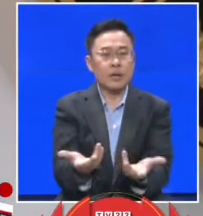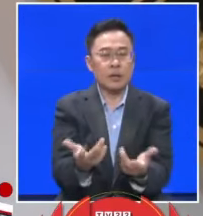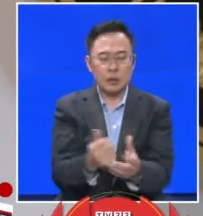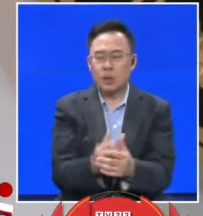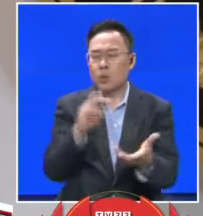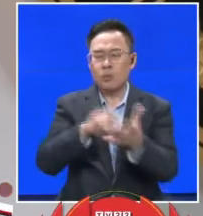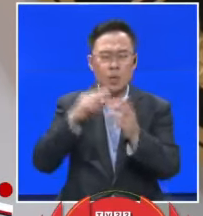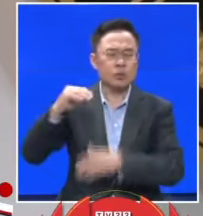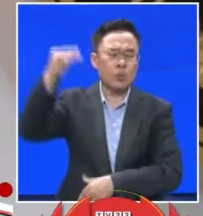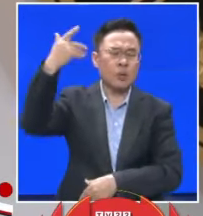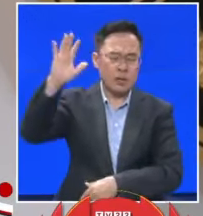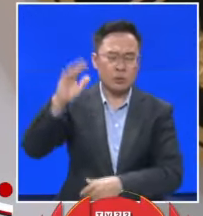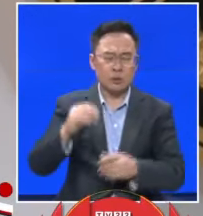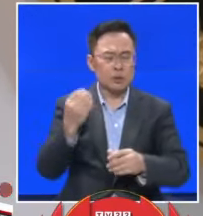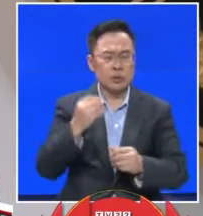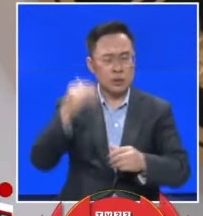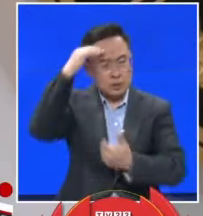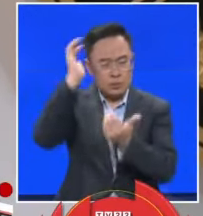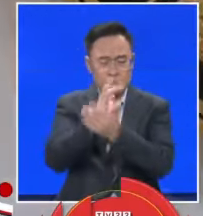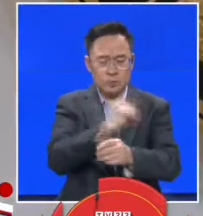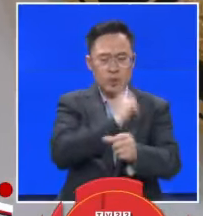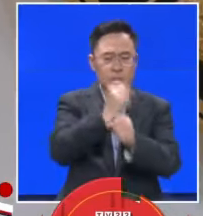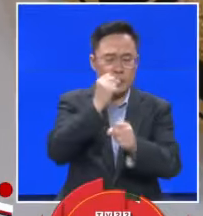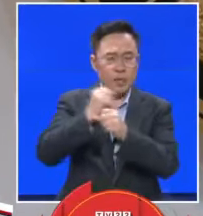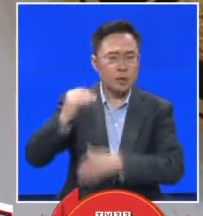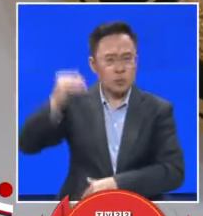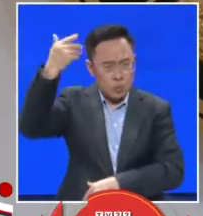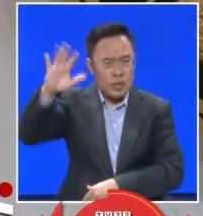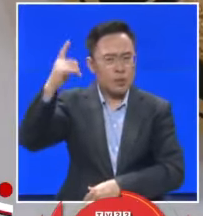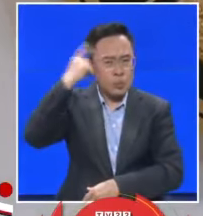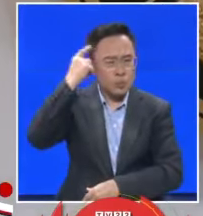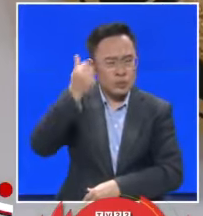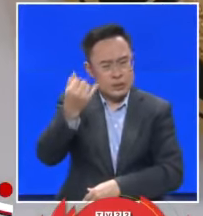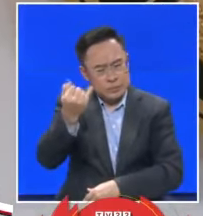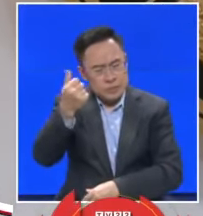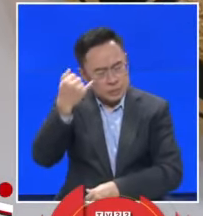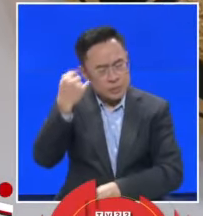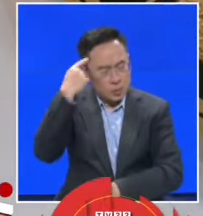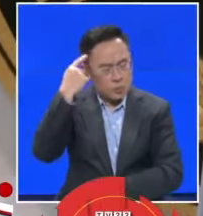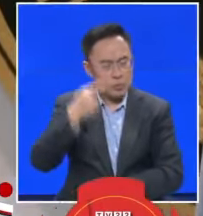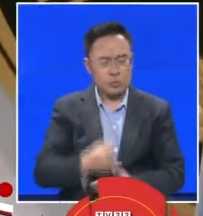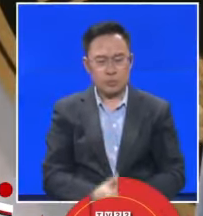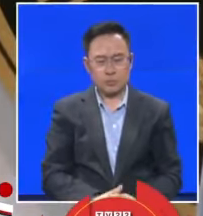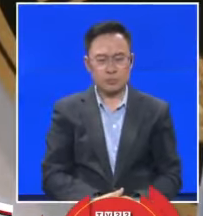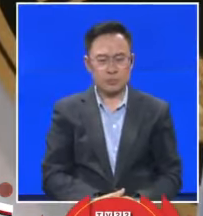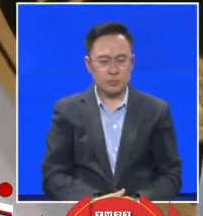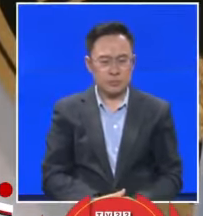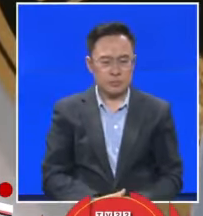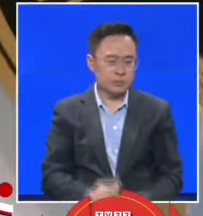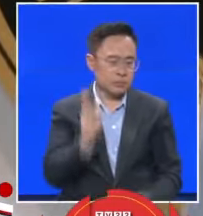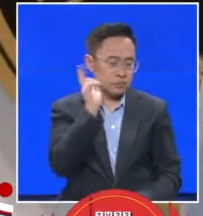ผู้ใหญ่กันแล้วคงทราบดีว่าอะไรเนี่ยควรจะทำหรืออะไรไม่ควรทำค่ะ ถ้ามีข่าวออก